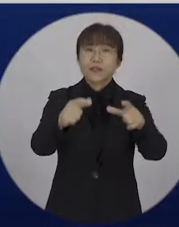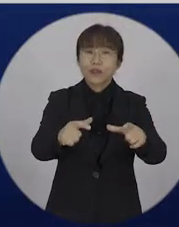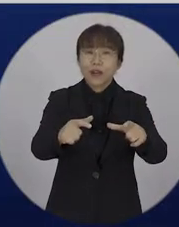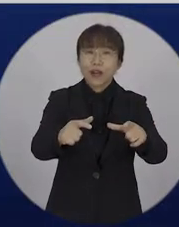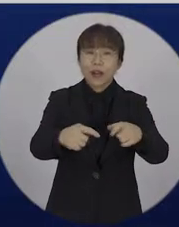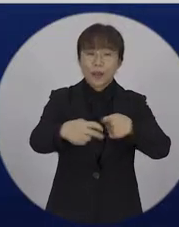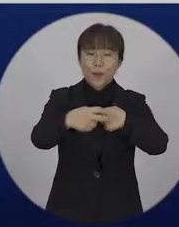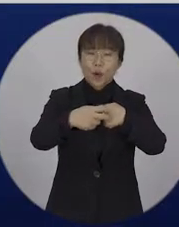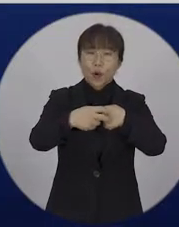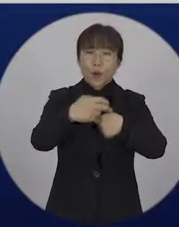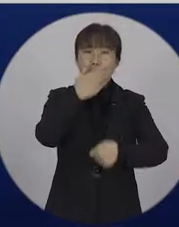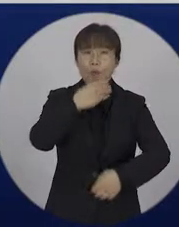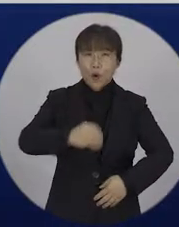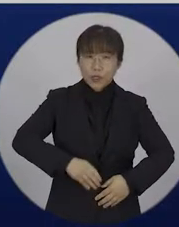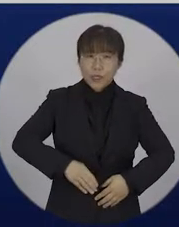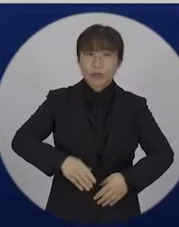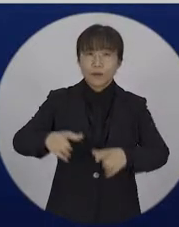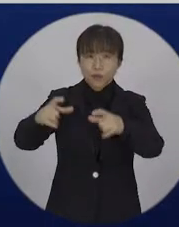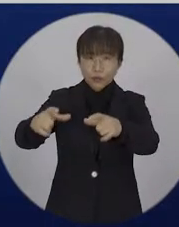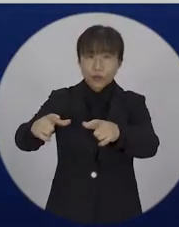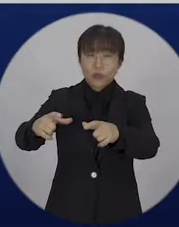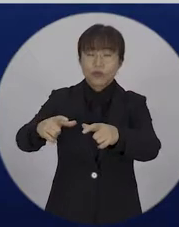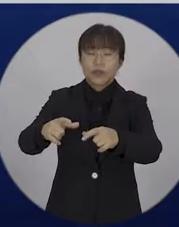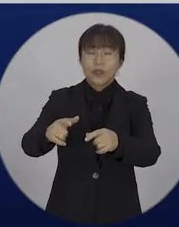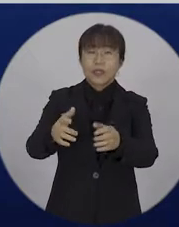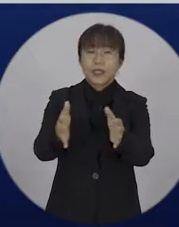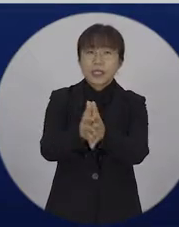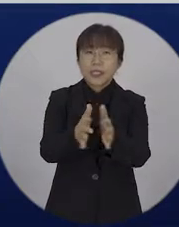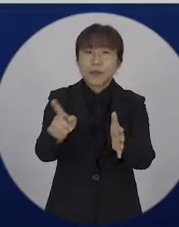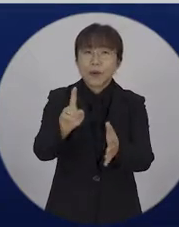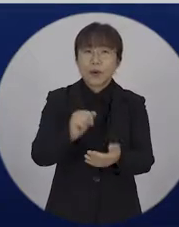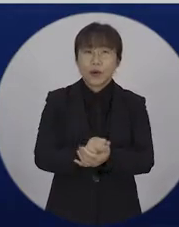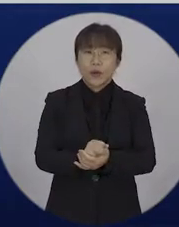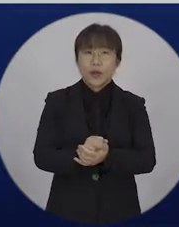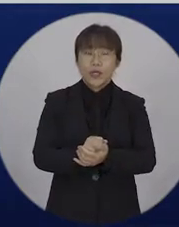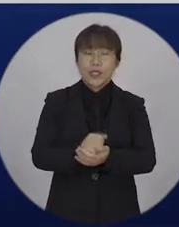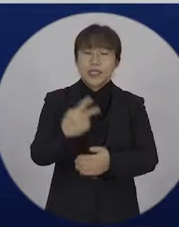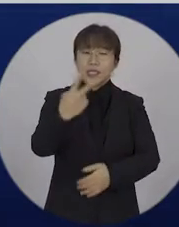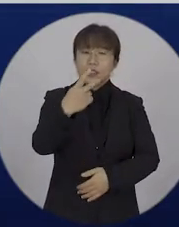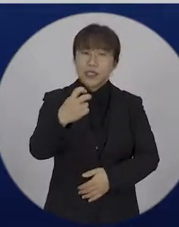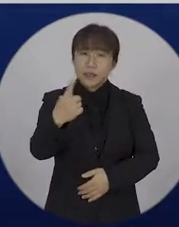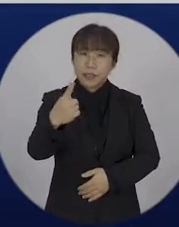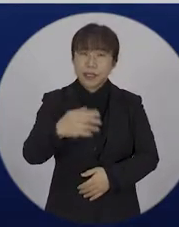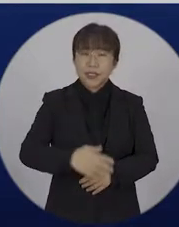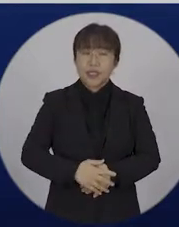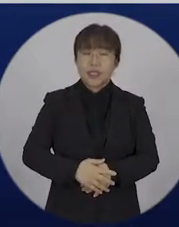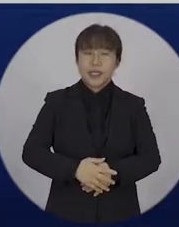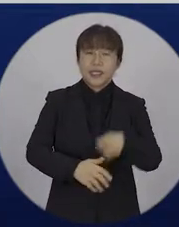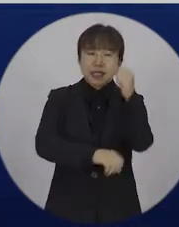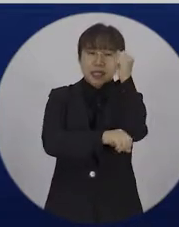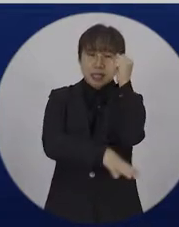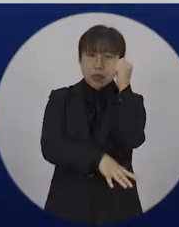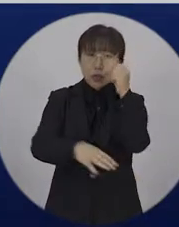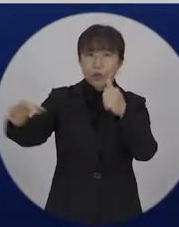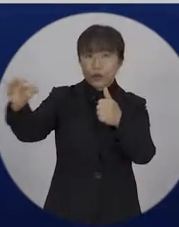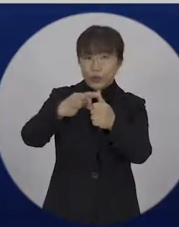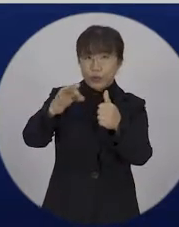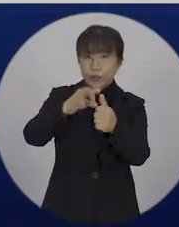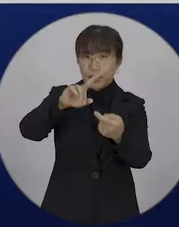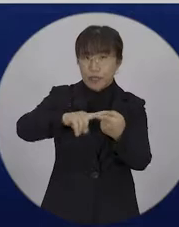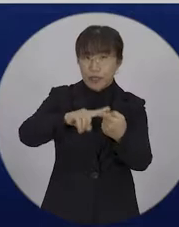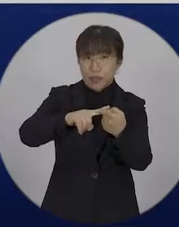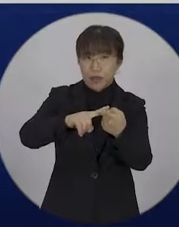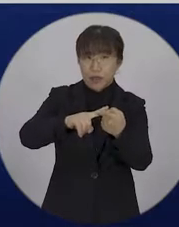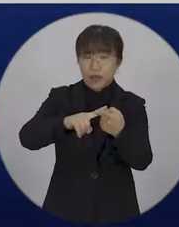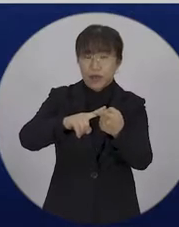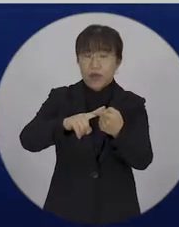강서구가 보건복지부가 주관한 2021년 기초생활보장제도 평가에서 우수 지자체로 선정돼